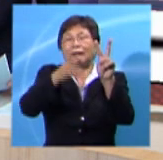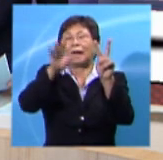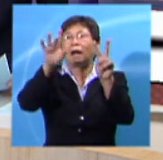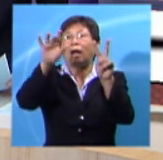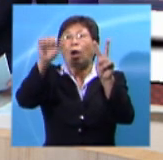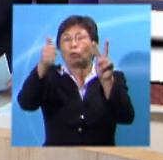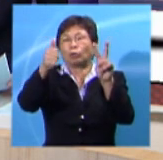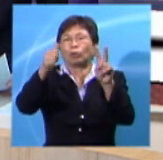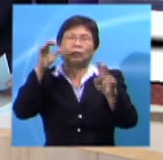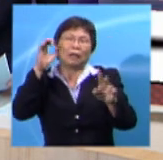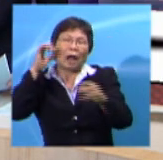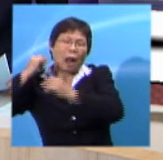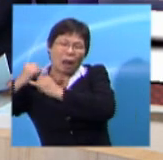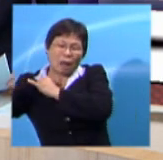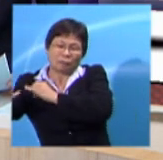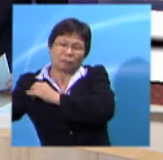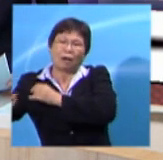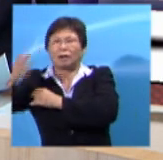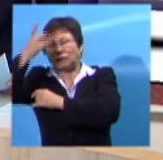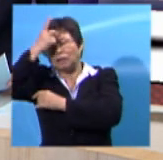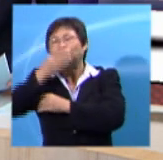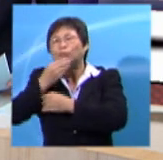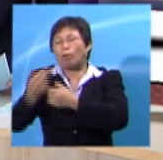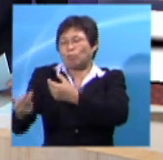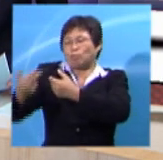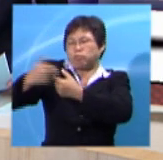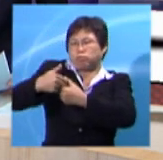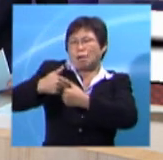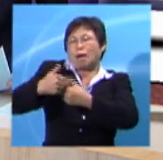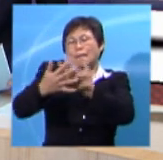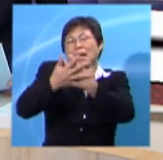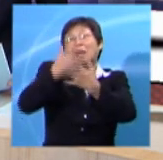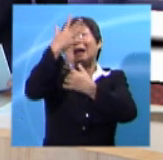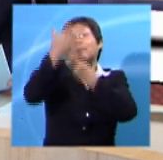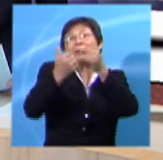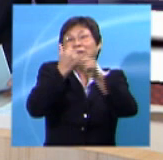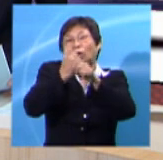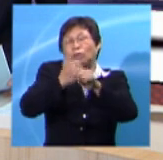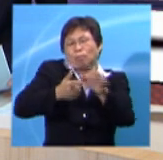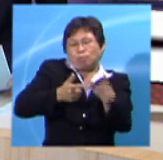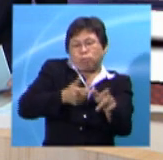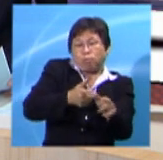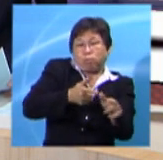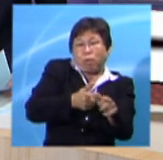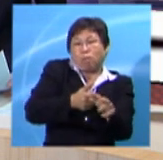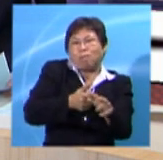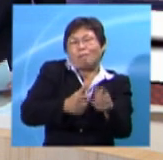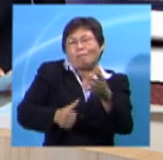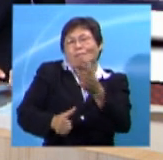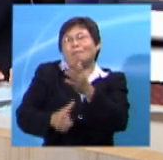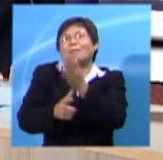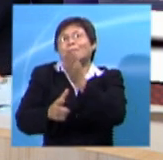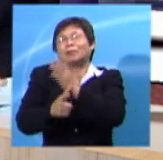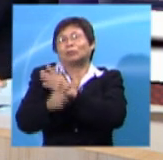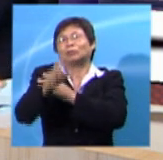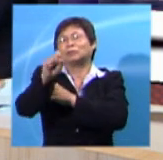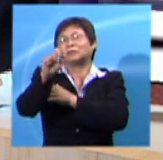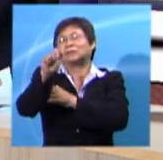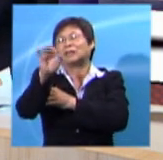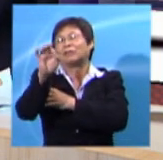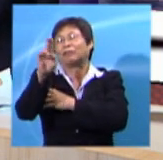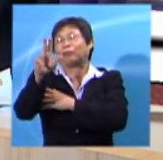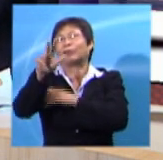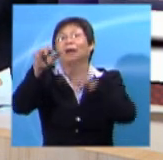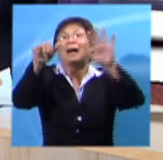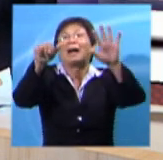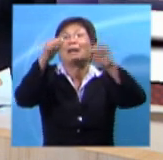Seri Anwar Ibrahim berhubung sabitan dan hukuman penjara 5 tahun kerana meliwat bekas pembantunya Mohamad Saiful Bukhari azlan en